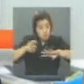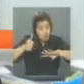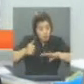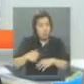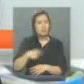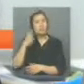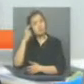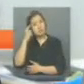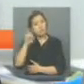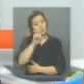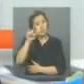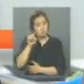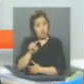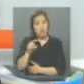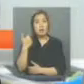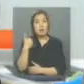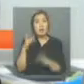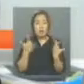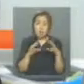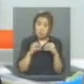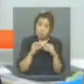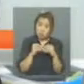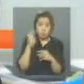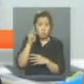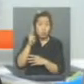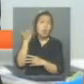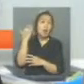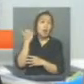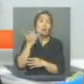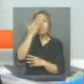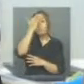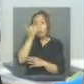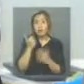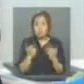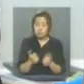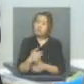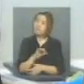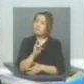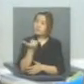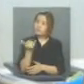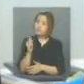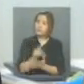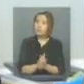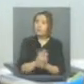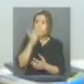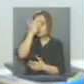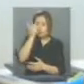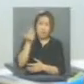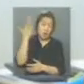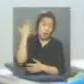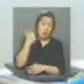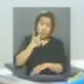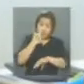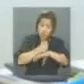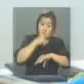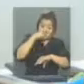เรามีการสัมมนากันเมื่อไม่กี่วันนี้เองคำตอบก็คือไม่แน่ บางอย่างที่เราเคยเป็นผู้นำอาจจะเป็นผู้ตามบ